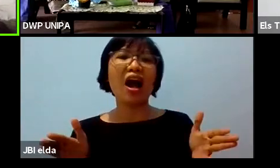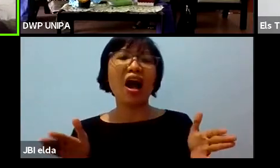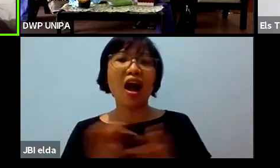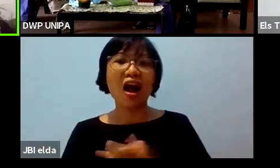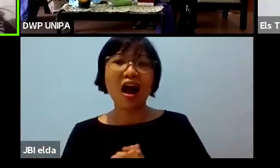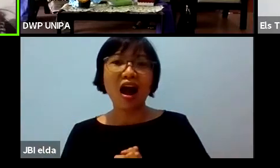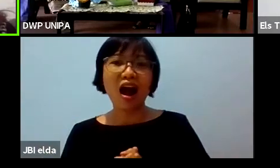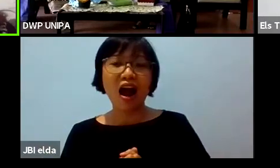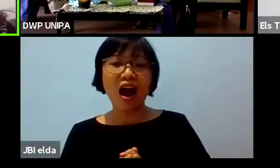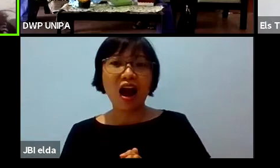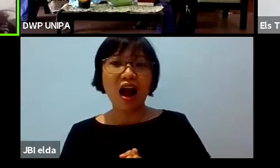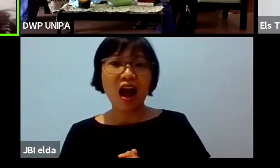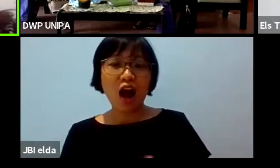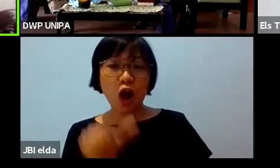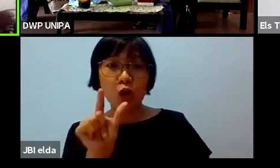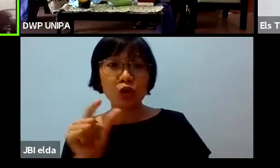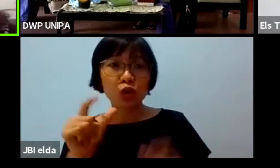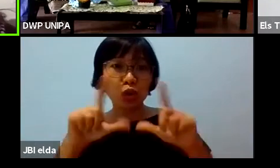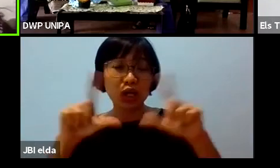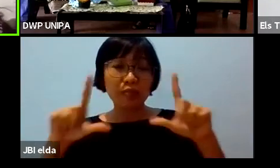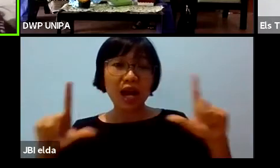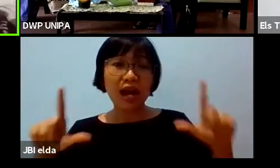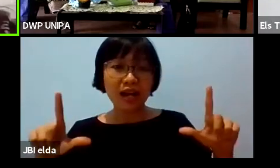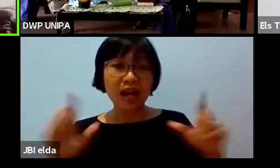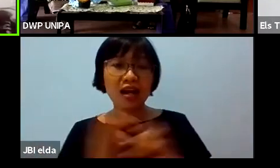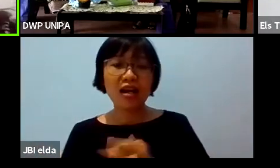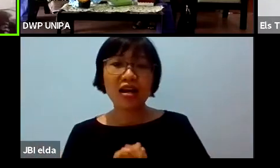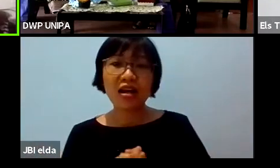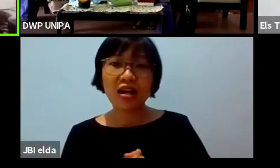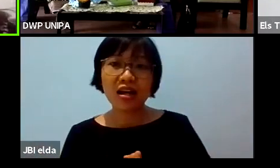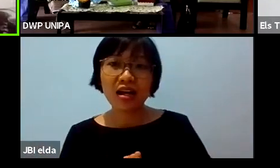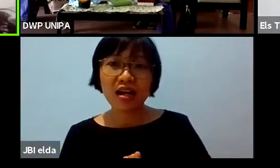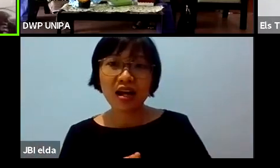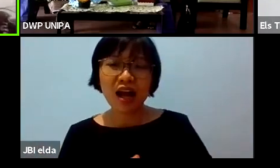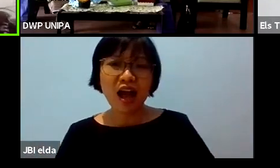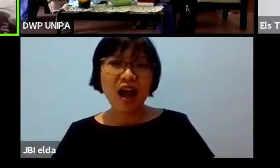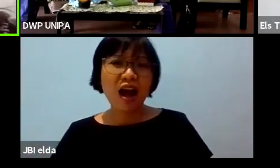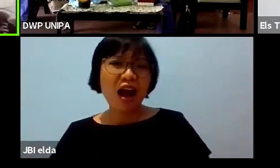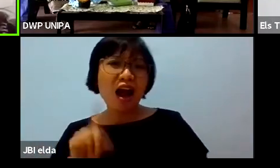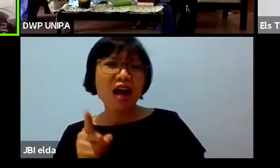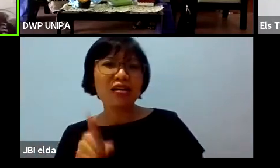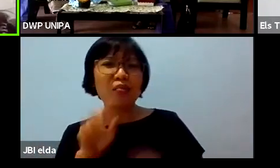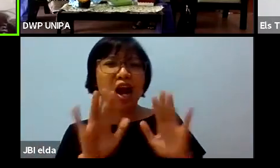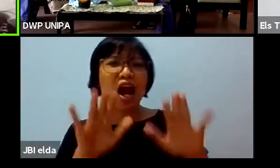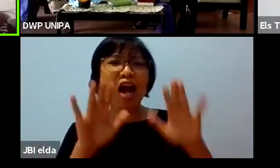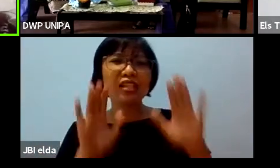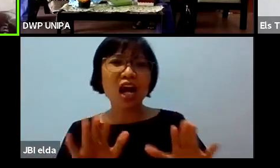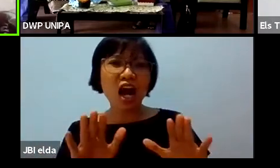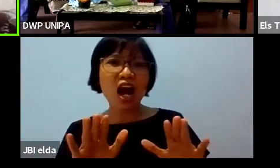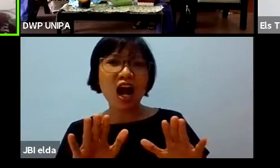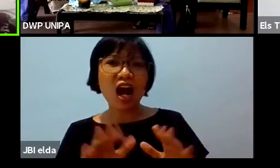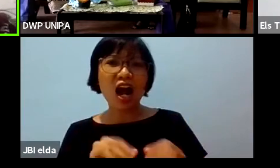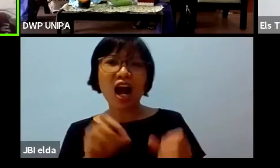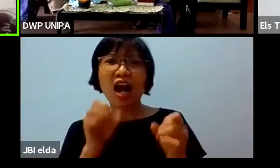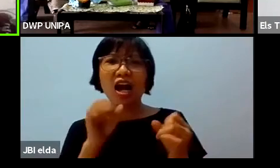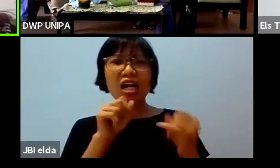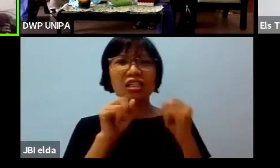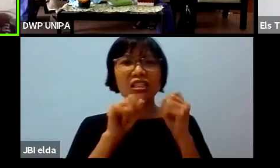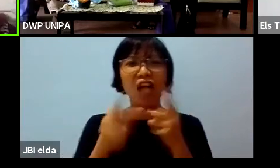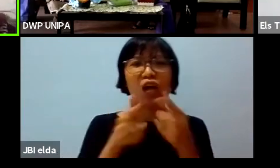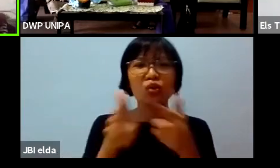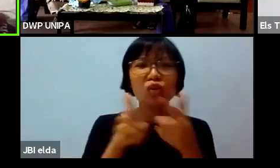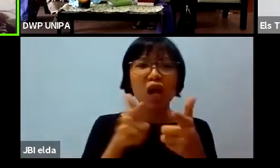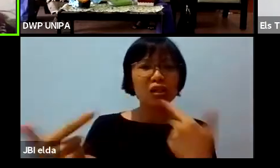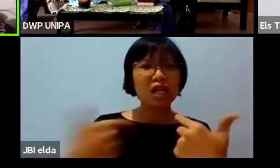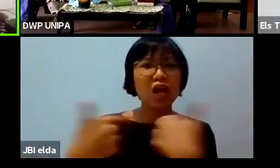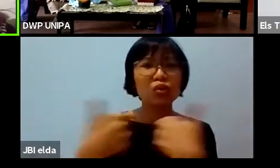pusat kajian gender dan seksualitas ini, terus terang aja teror-teror itu udah dari tahun 2010 kesinilah